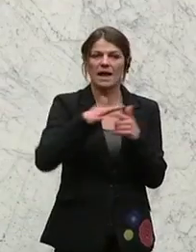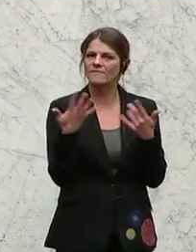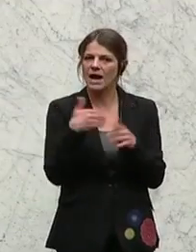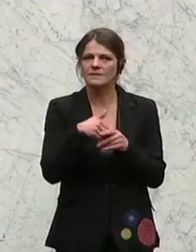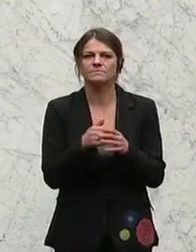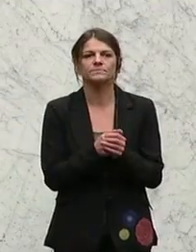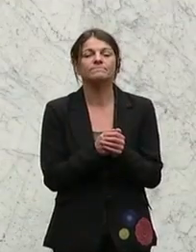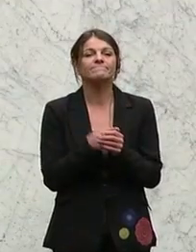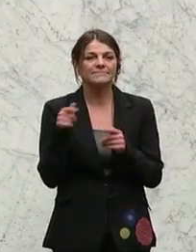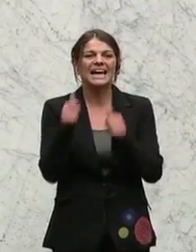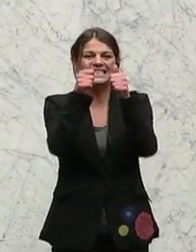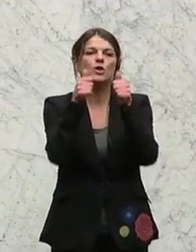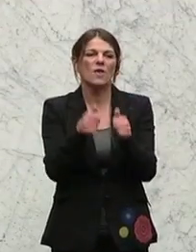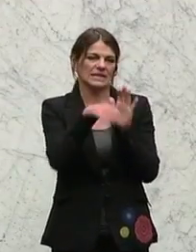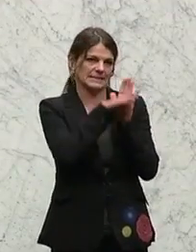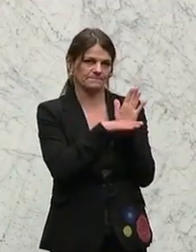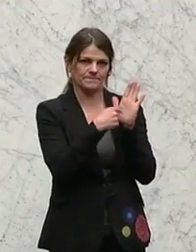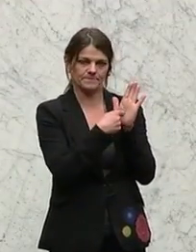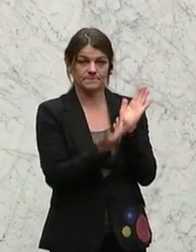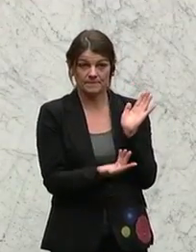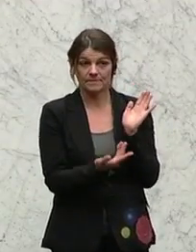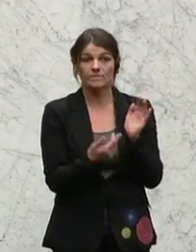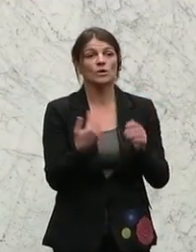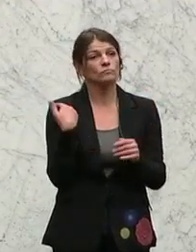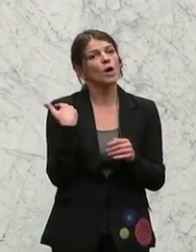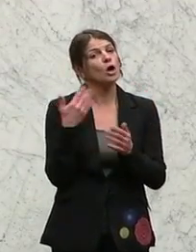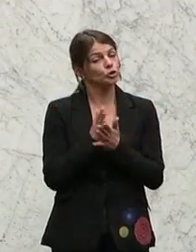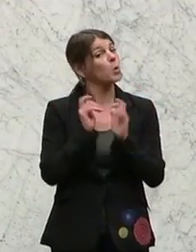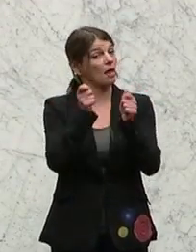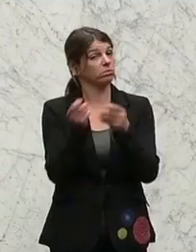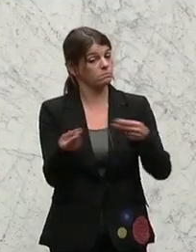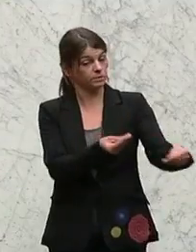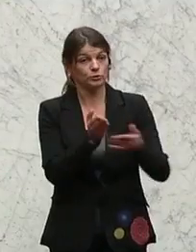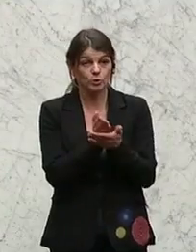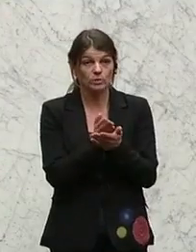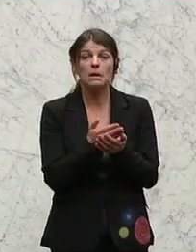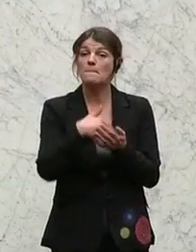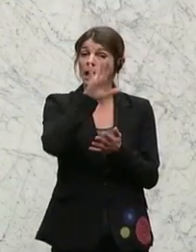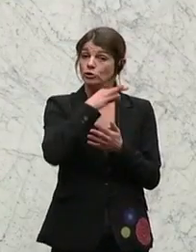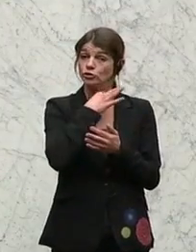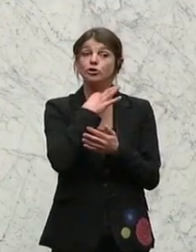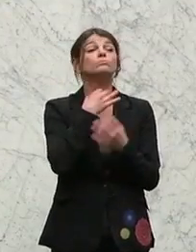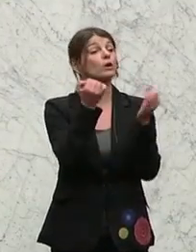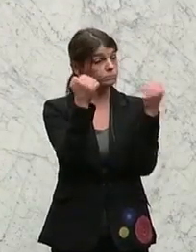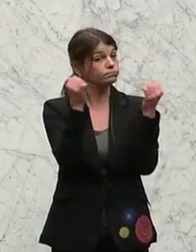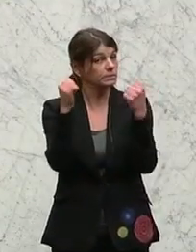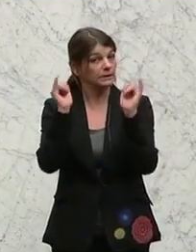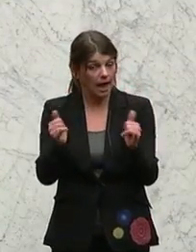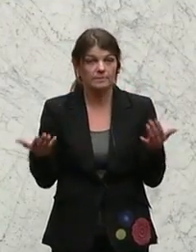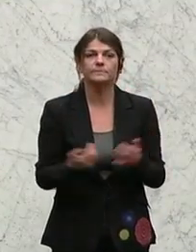ist das Insolvenzrecht. Es hat schon einen entsprechenden Antrag gegeben. Er hat die Mehrheit hier herinnen nicht